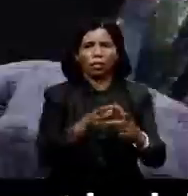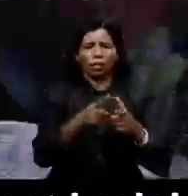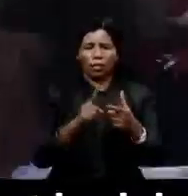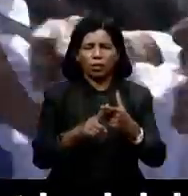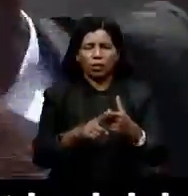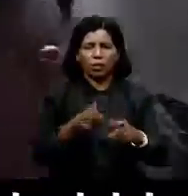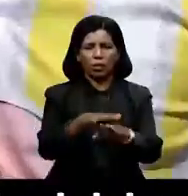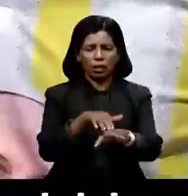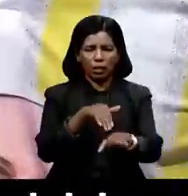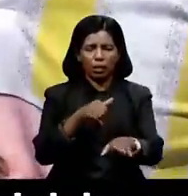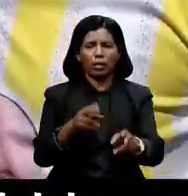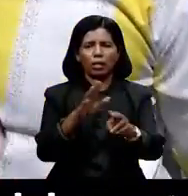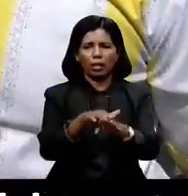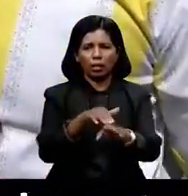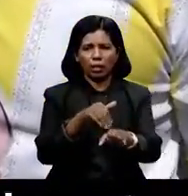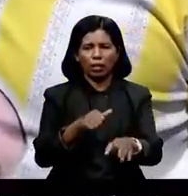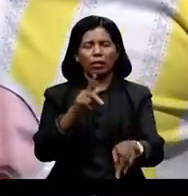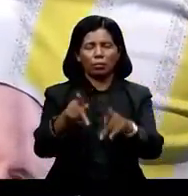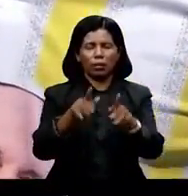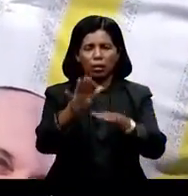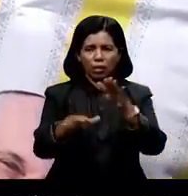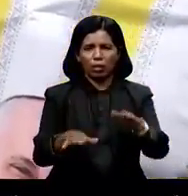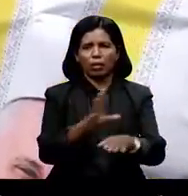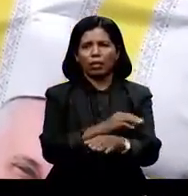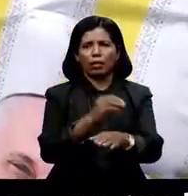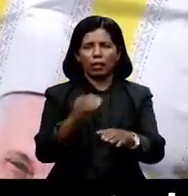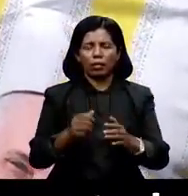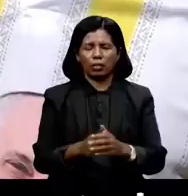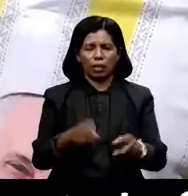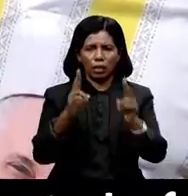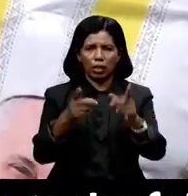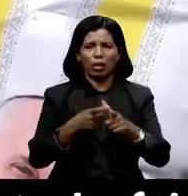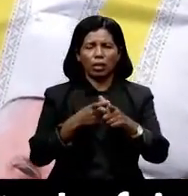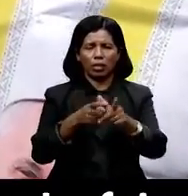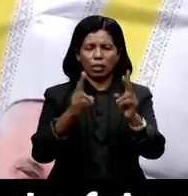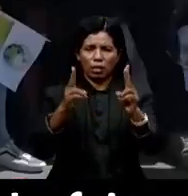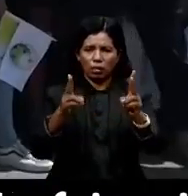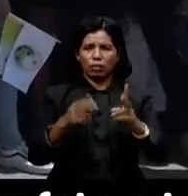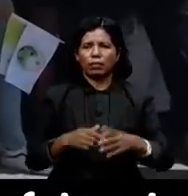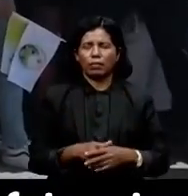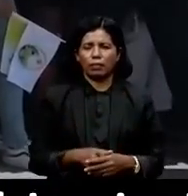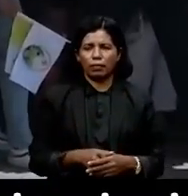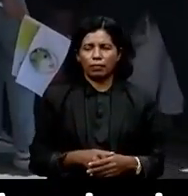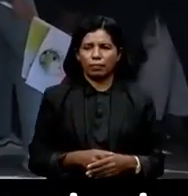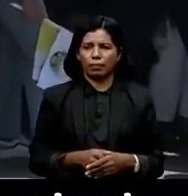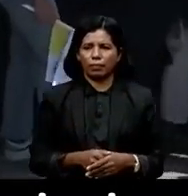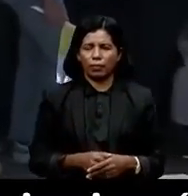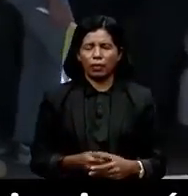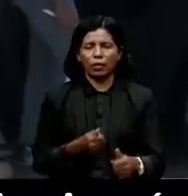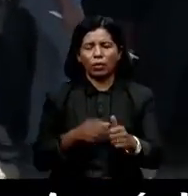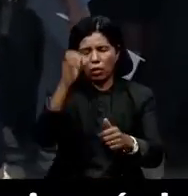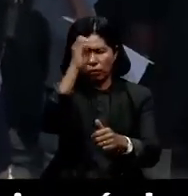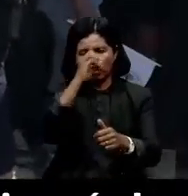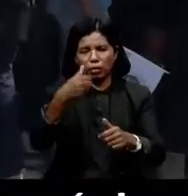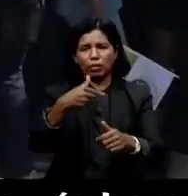tinggal halai ni nini pas-pas saya malau date kerja. Ni terlalu be makas halai ansa be nini dia. Ansi liu. Tuir observasaun